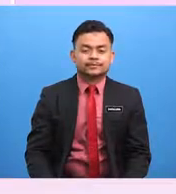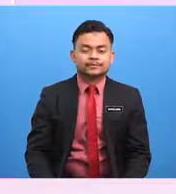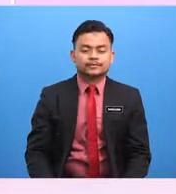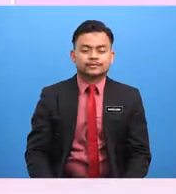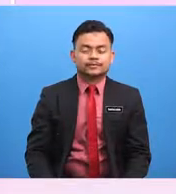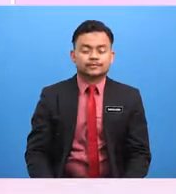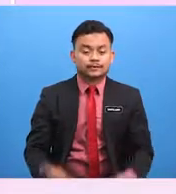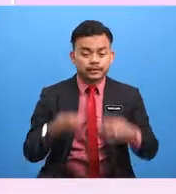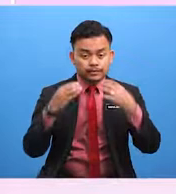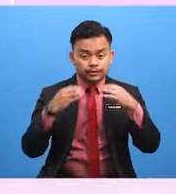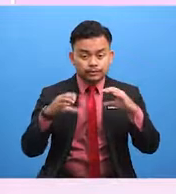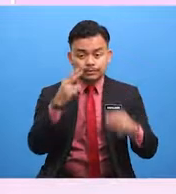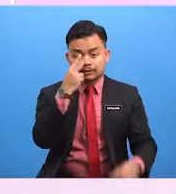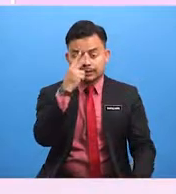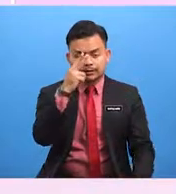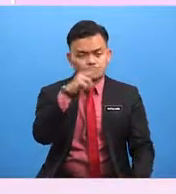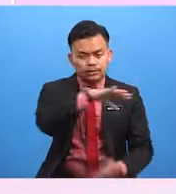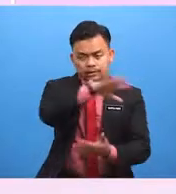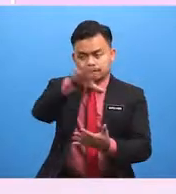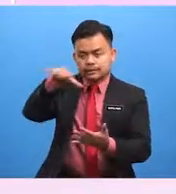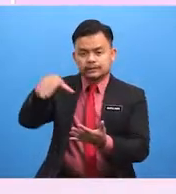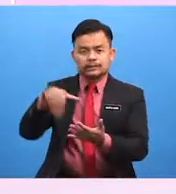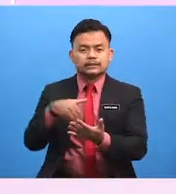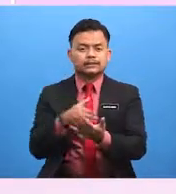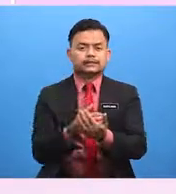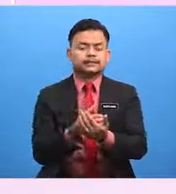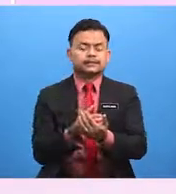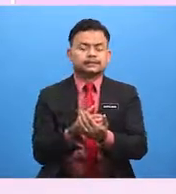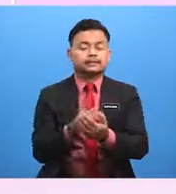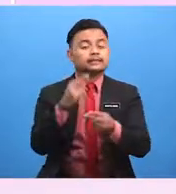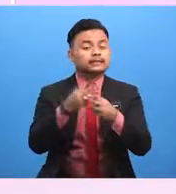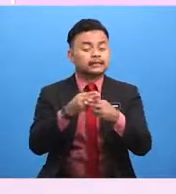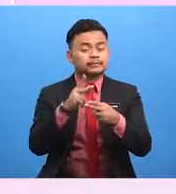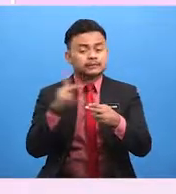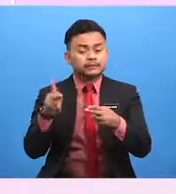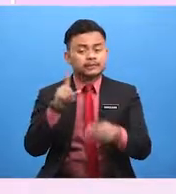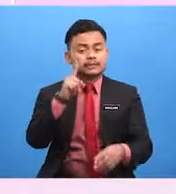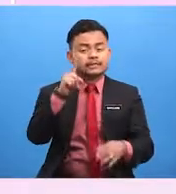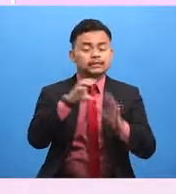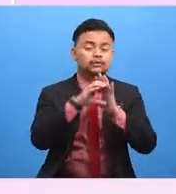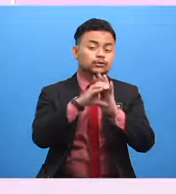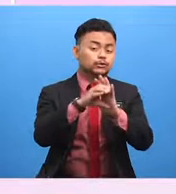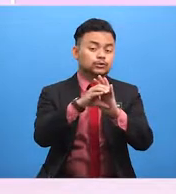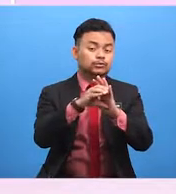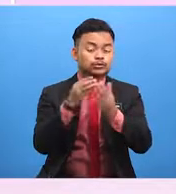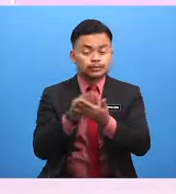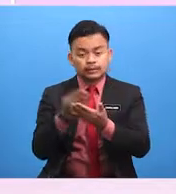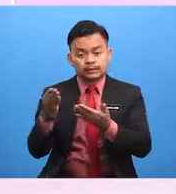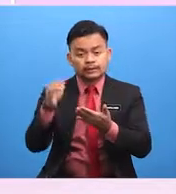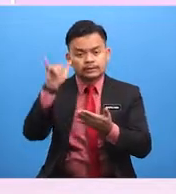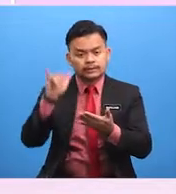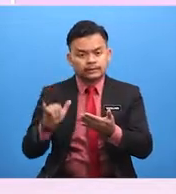Cuba murid-murid perhatikan di sekeliling kamu dan namakan satu contoh objek lain